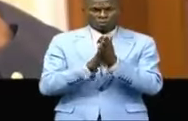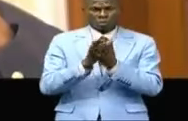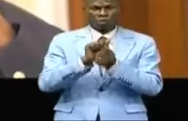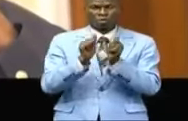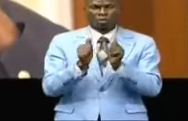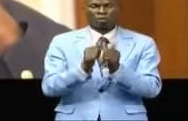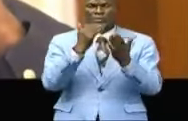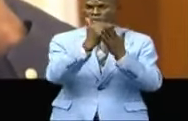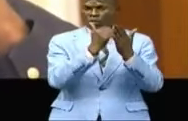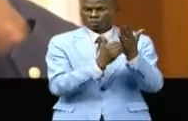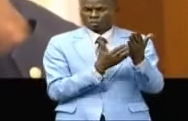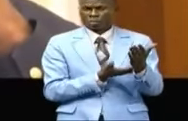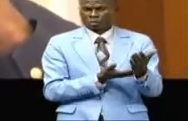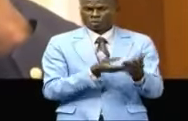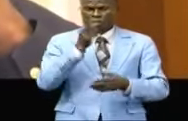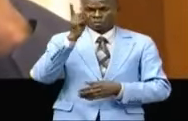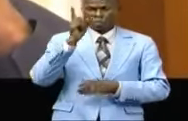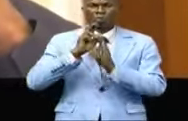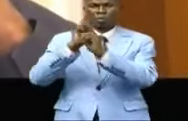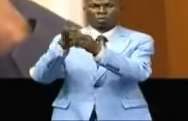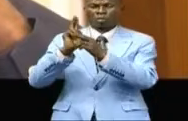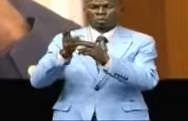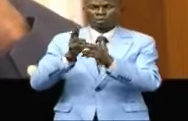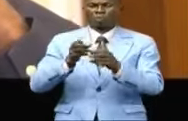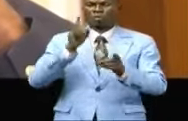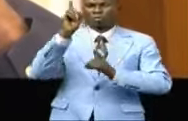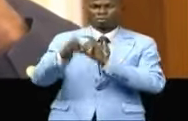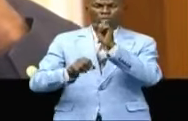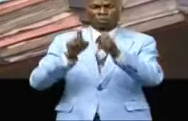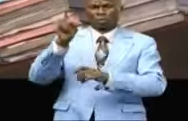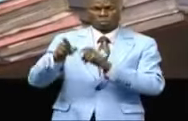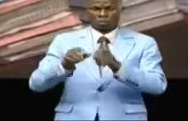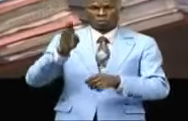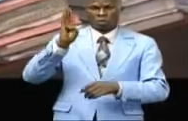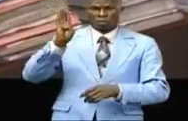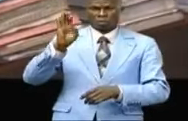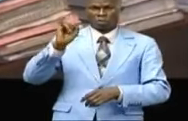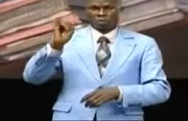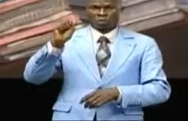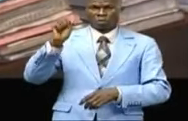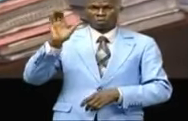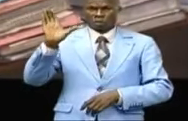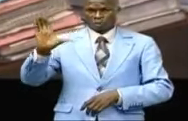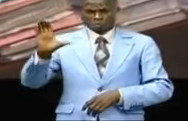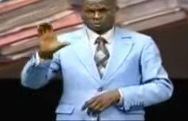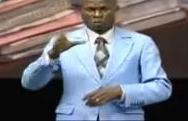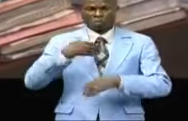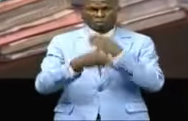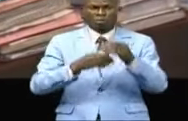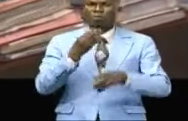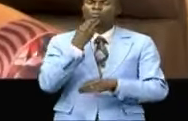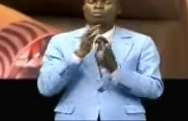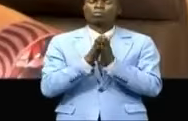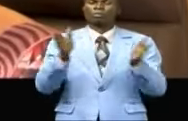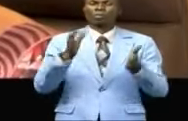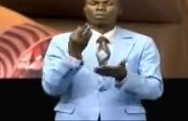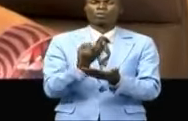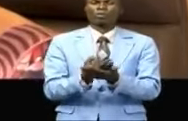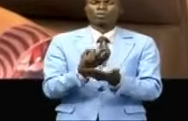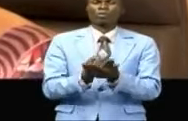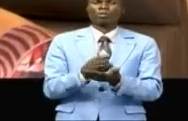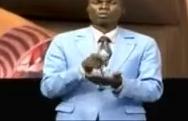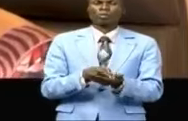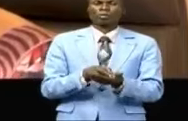point ci-après. Le rapport de l'audit de la BIAC en liquidation réalisé par l'Inspection générale des